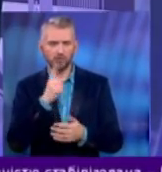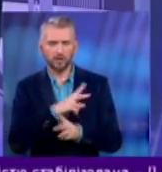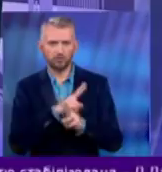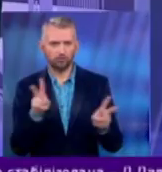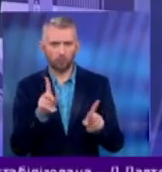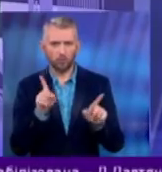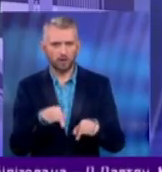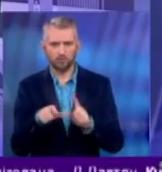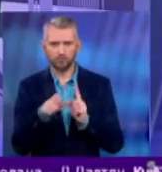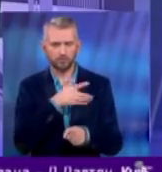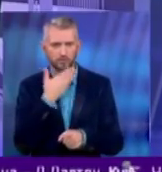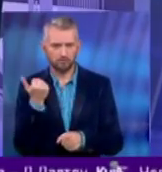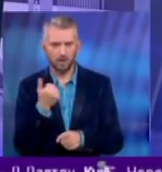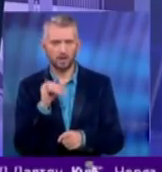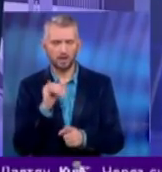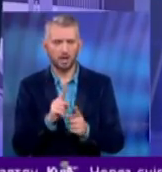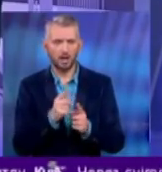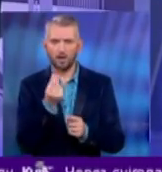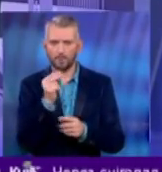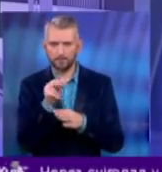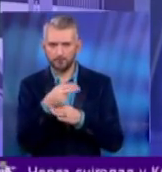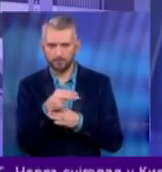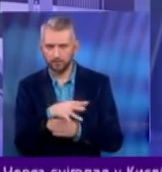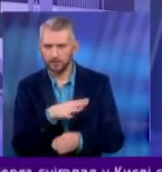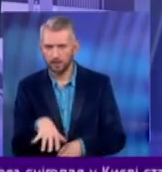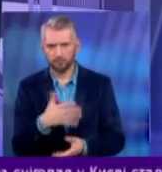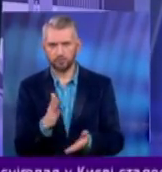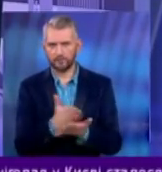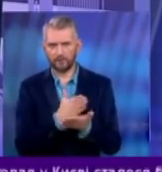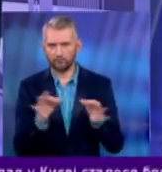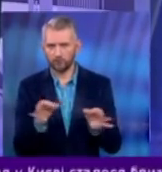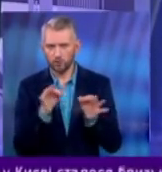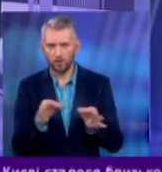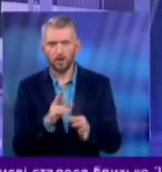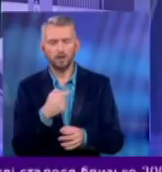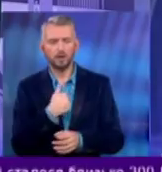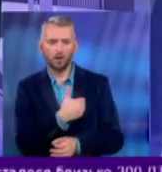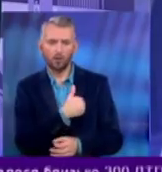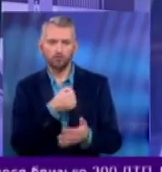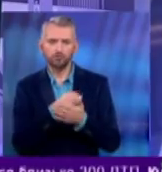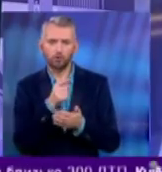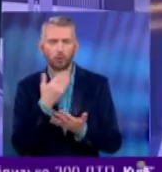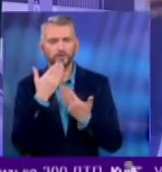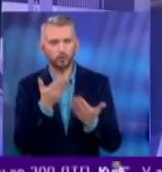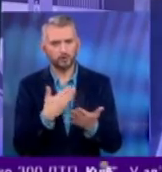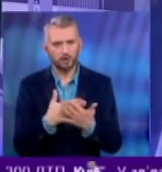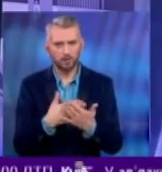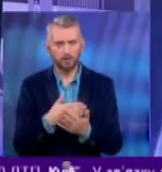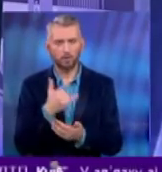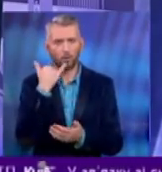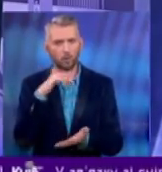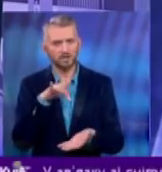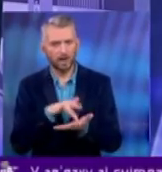навіть не зреагував, і навіть перерахунок не зробив, і нічого взагалі. Я хочу до нього, наприклад, звернутися через